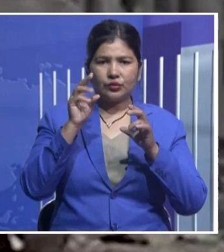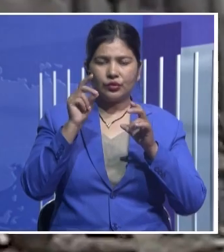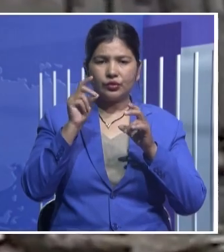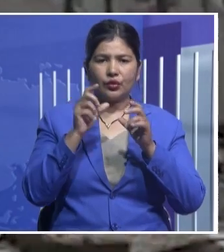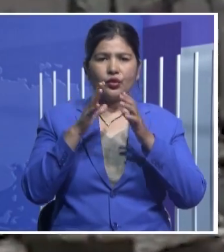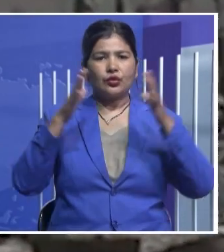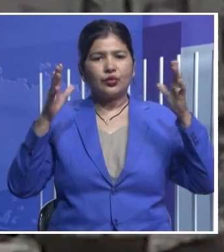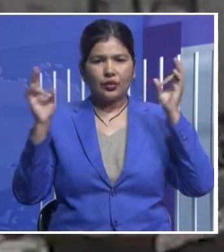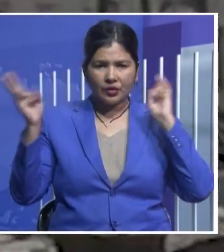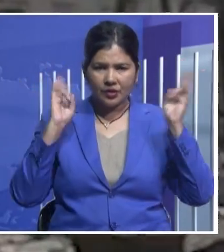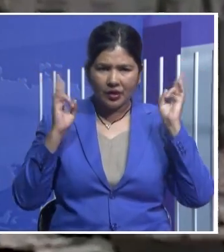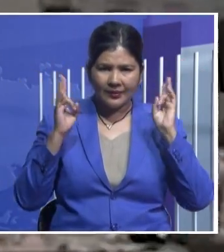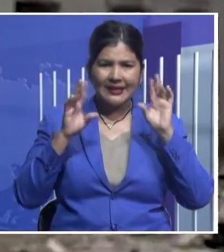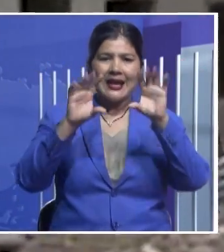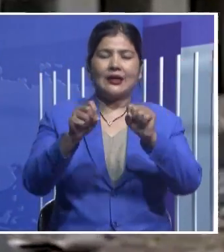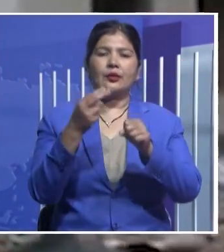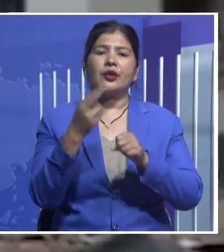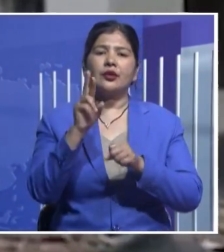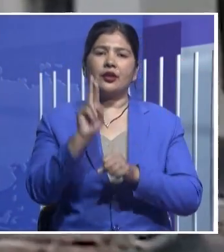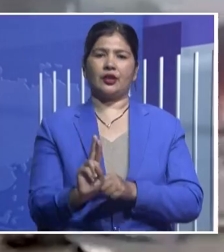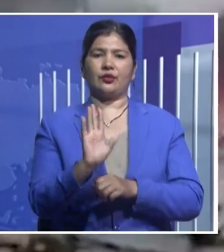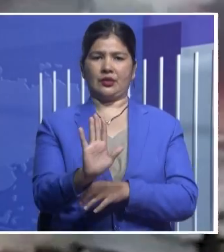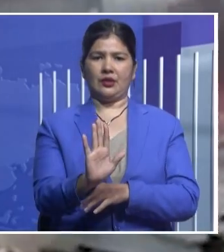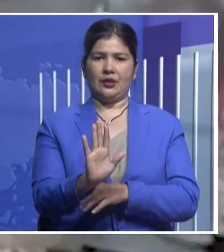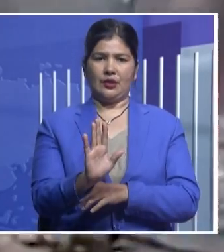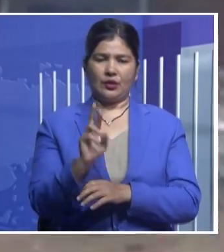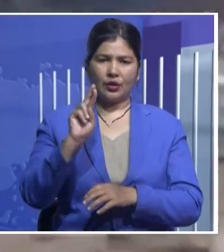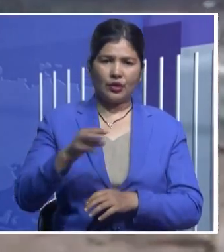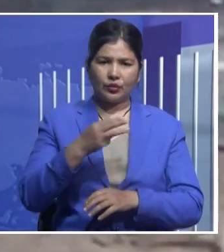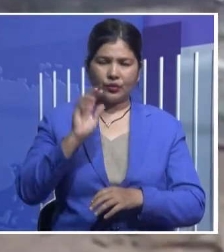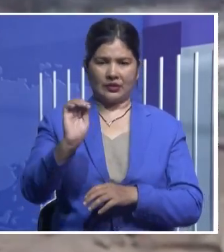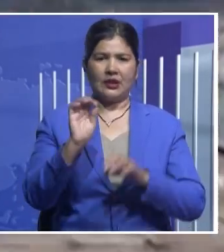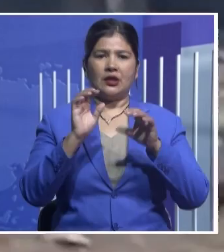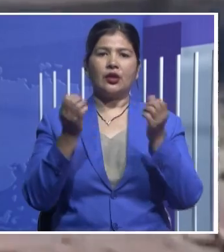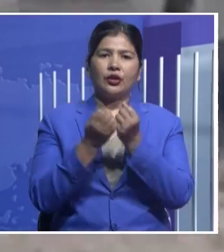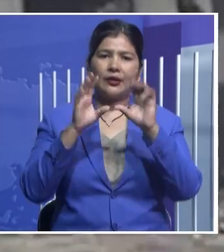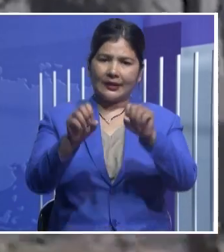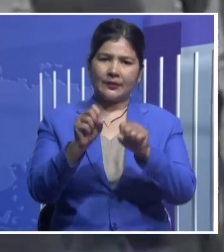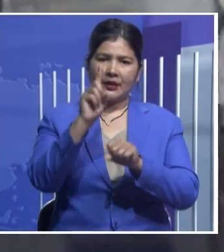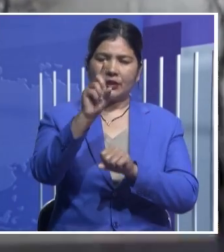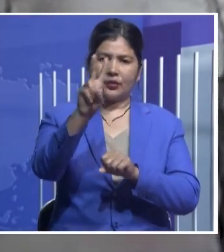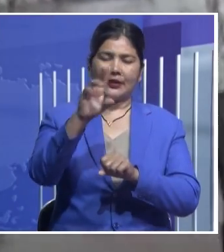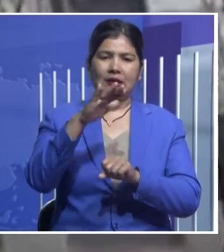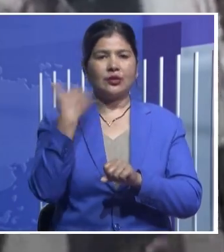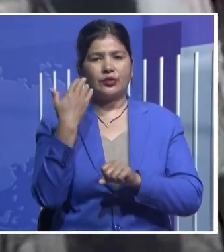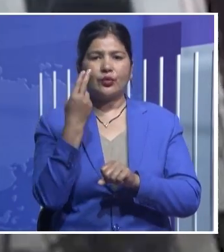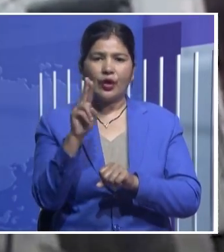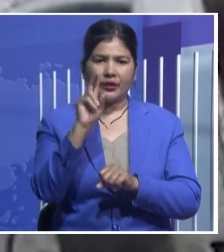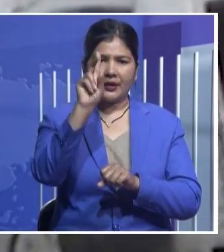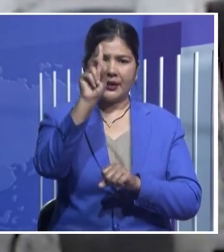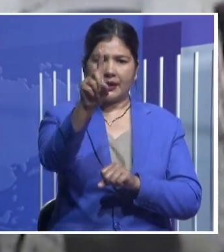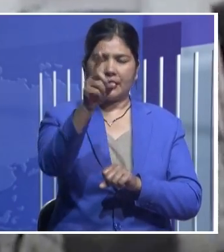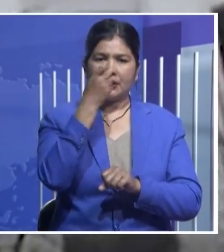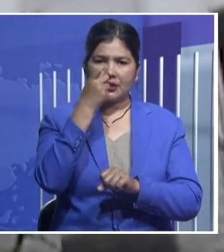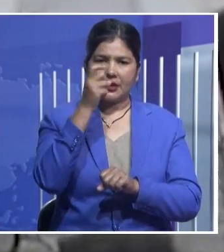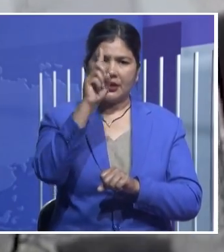खर्किभमा मिसाइल आक्रमण भइरहेको छ। खर्किभमा रुसले गरेको आक्रमणमा कम्तीमा 12 जनाको मृत्यु भएको र 112 जना